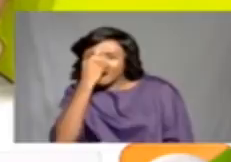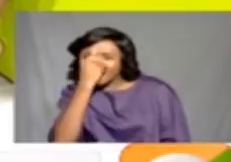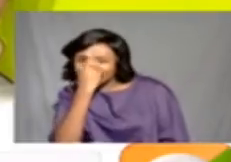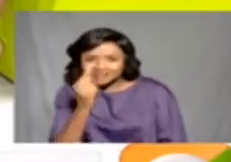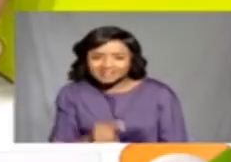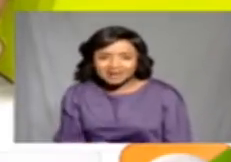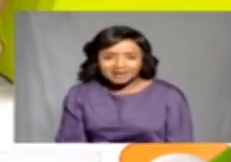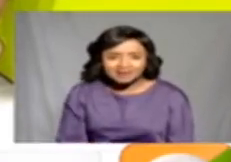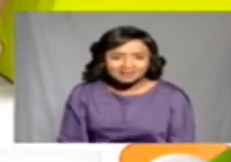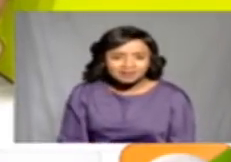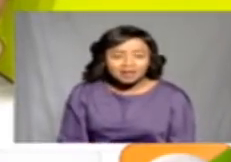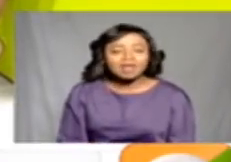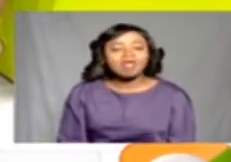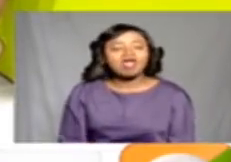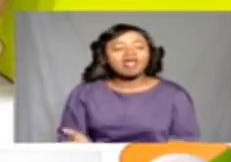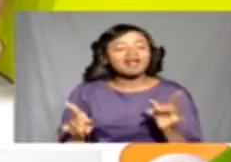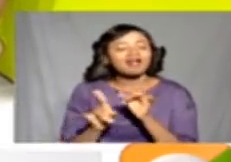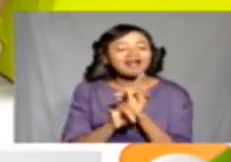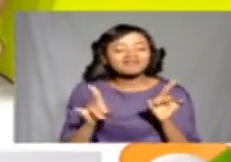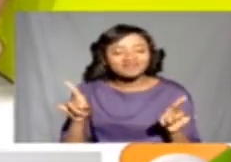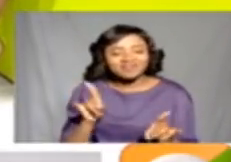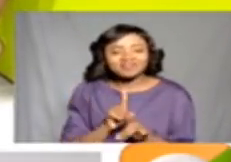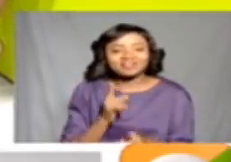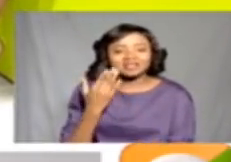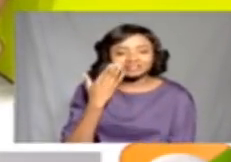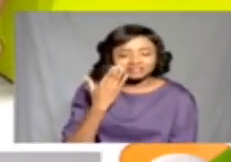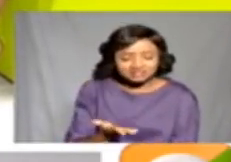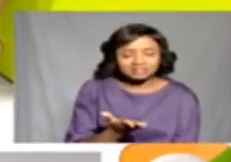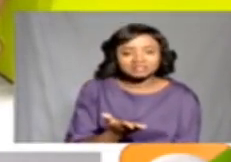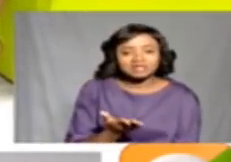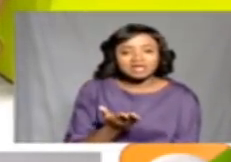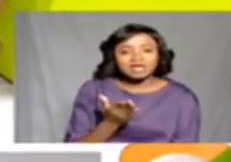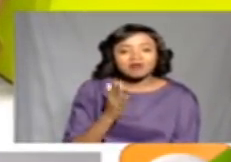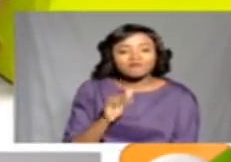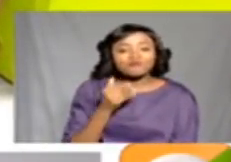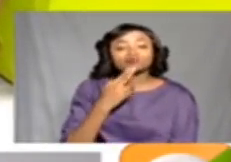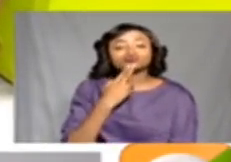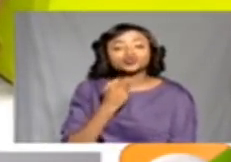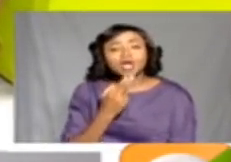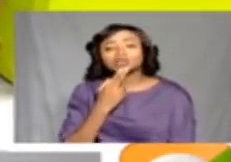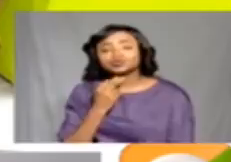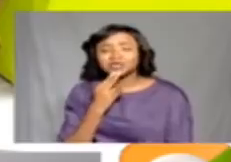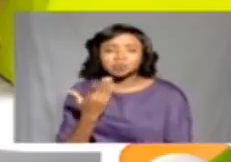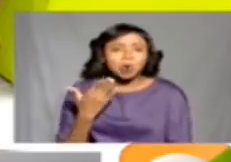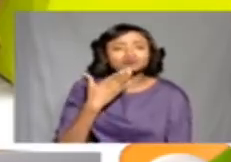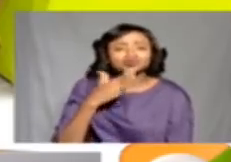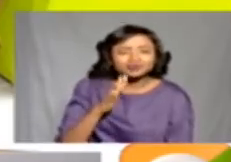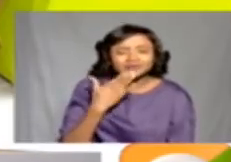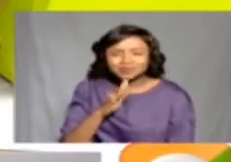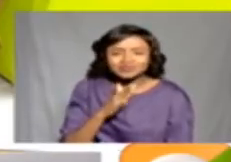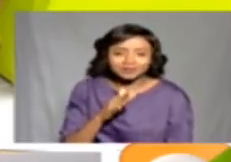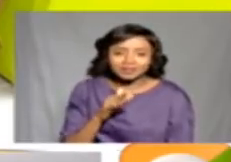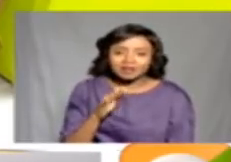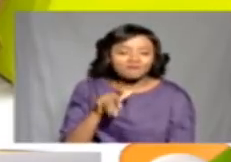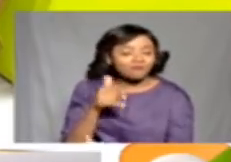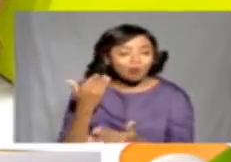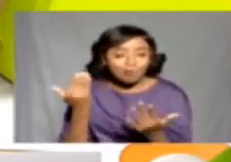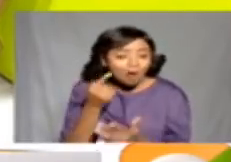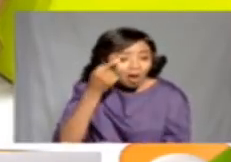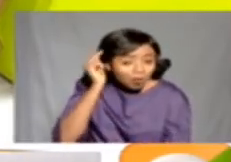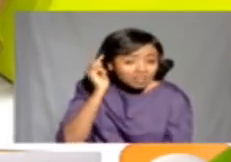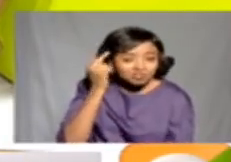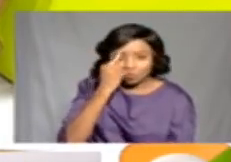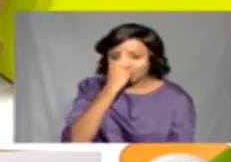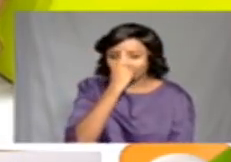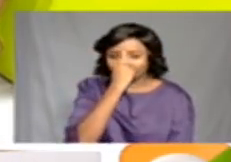maana chopati. Vitu vyote ambavyo vinatengenezwa kwa kutumia sukari chumvi vingi ni vya Kihindi.